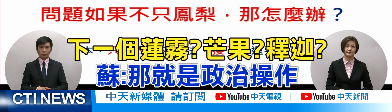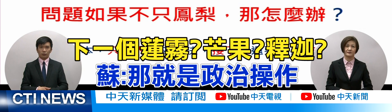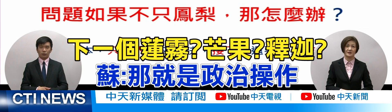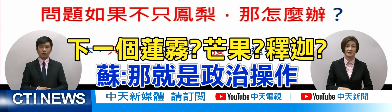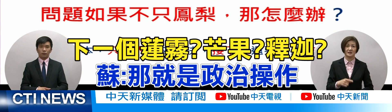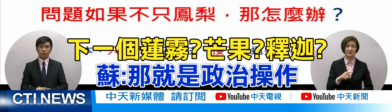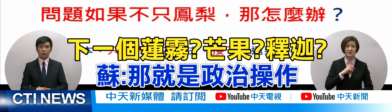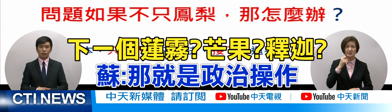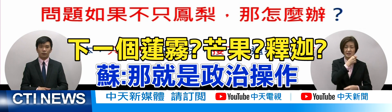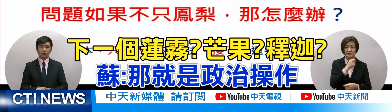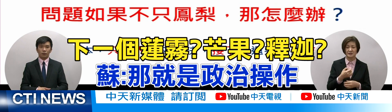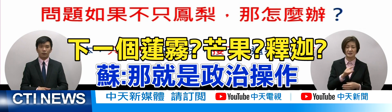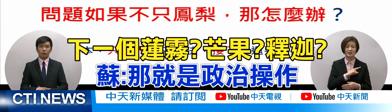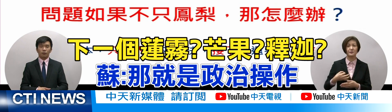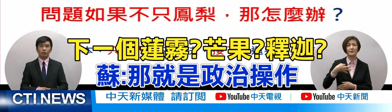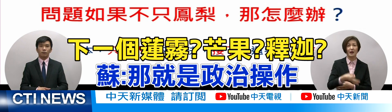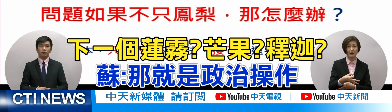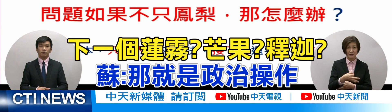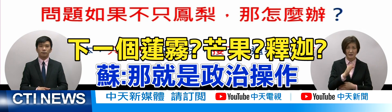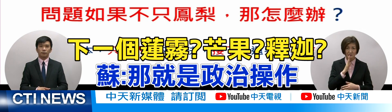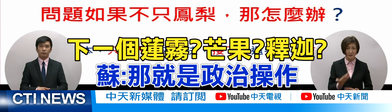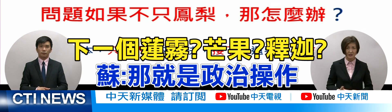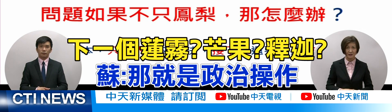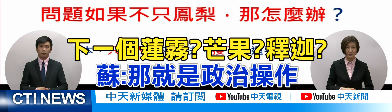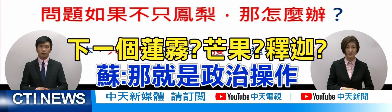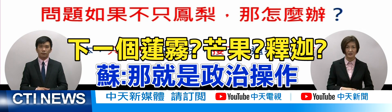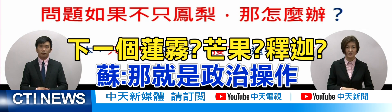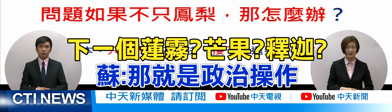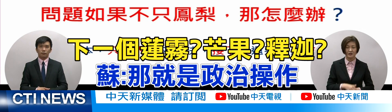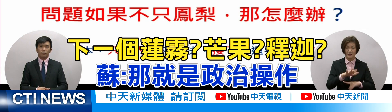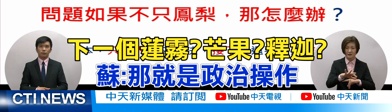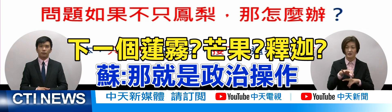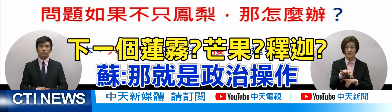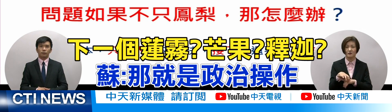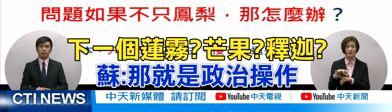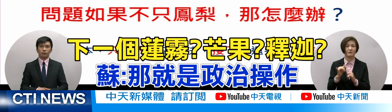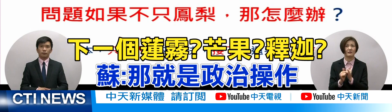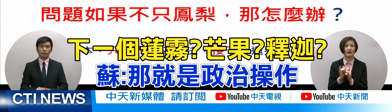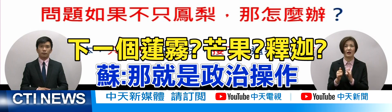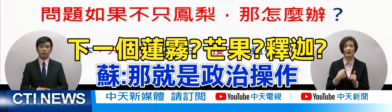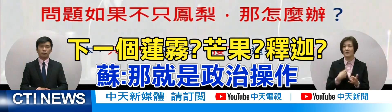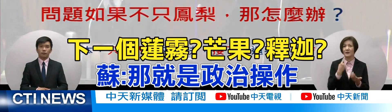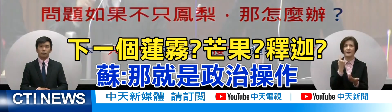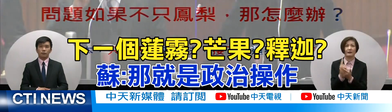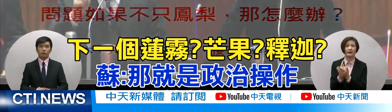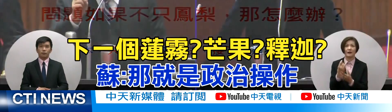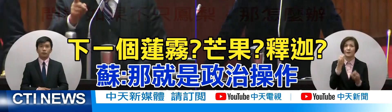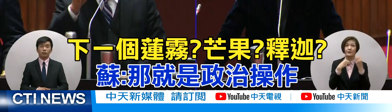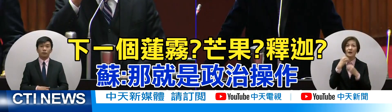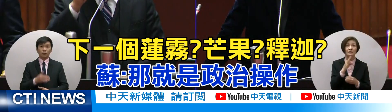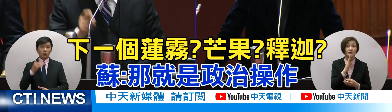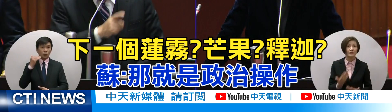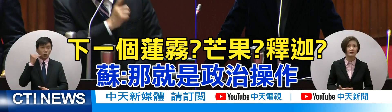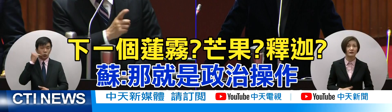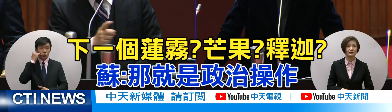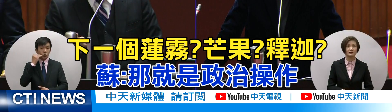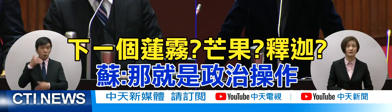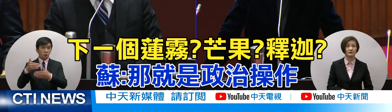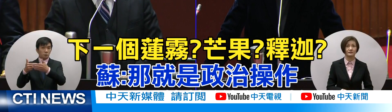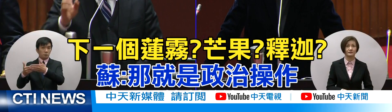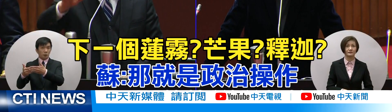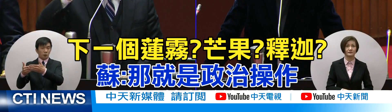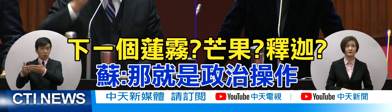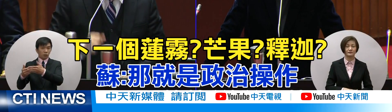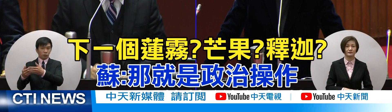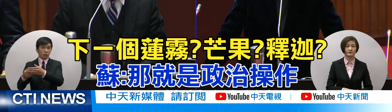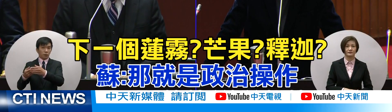买来，我们自己去帮他们买农民的，我们每天去吃，是不是这个意思？ 如果中国这样一个就一个，